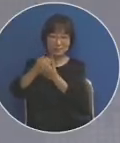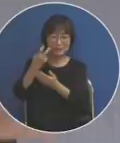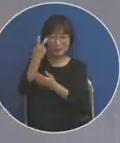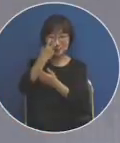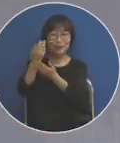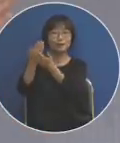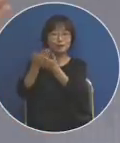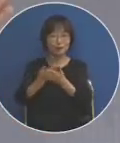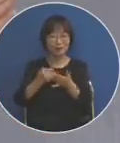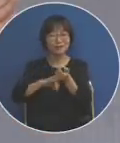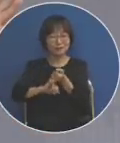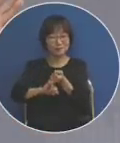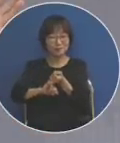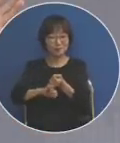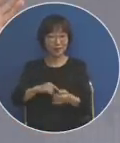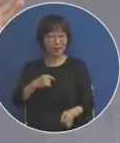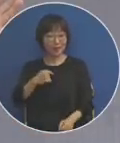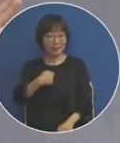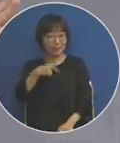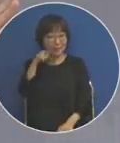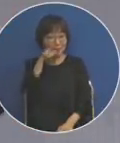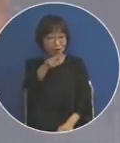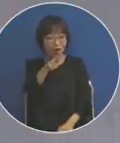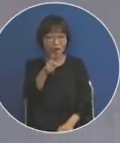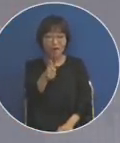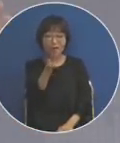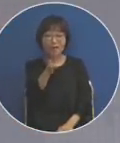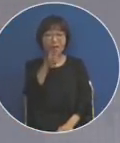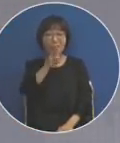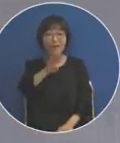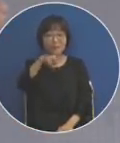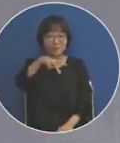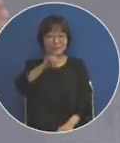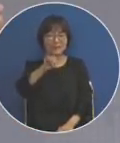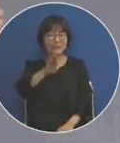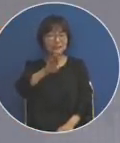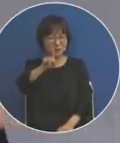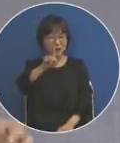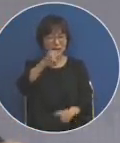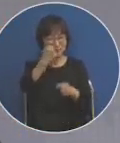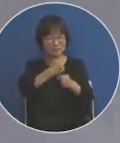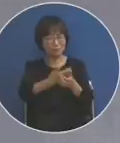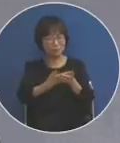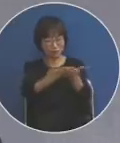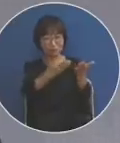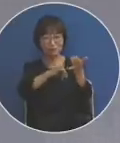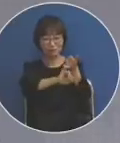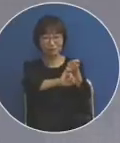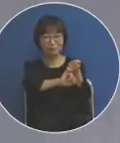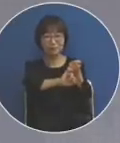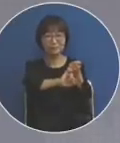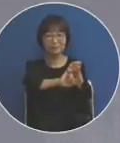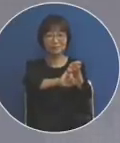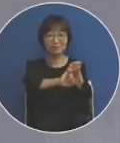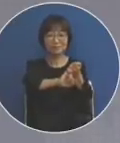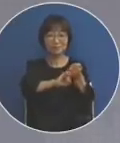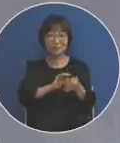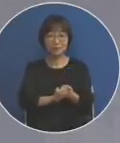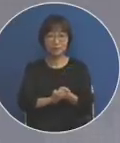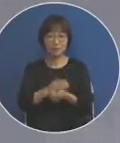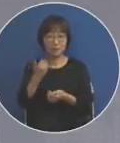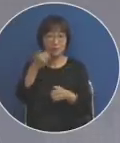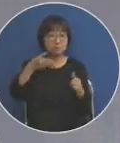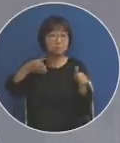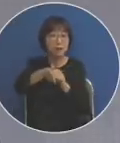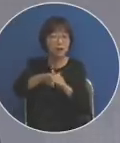너를 헵시바로 만들었다. And I will raise you up like this woman. 너를 헵시바로 만들 것이다. And I will make you into this woman like Hephzibah. 건들 자 없다.